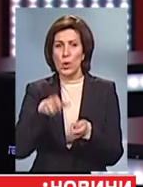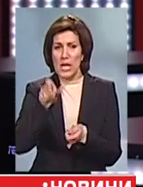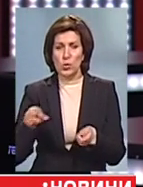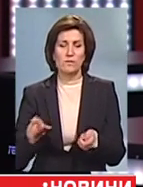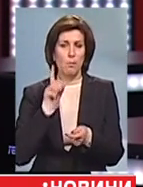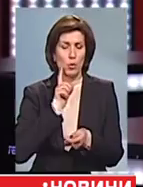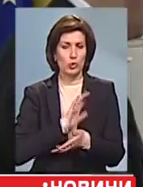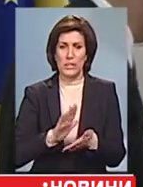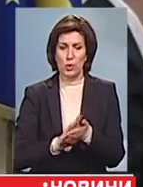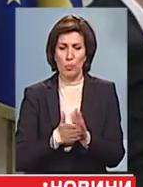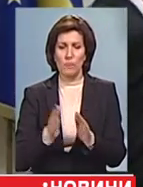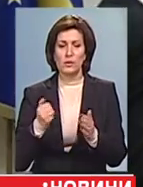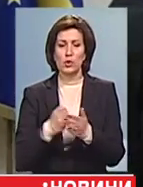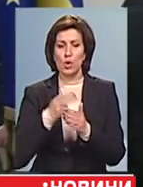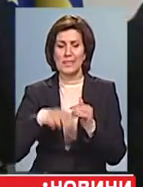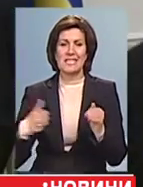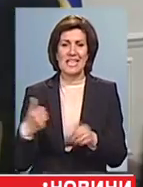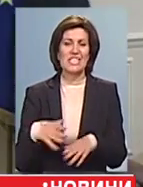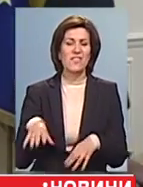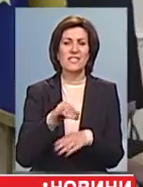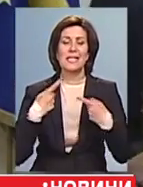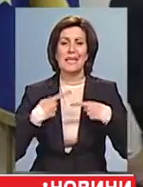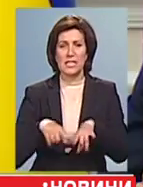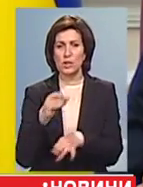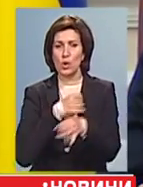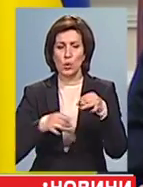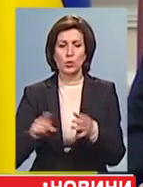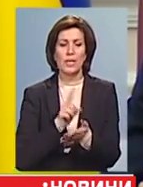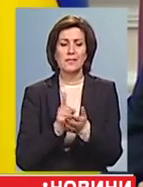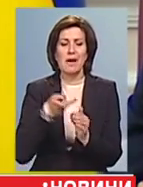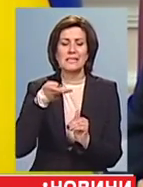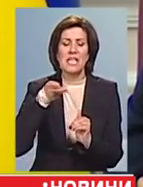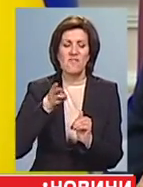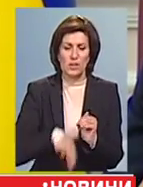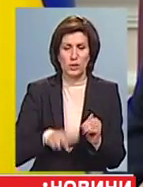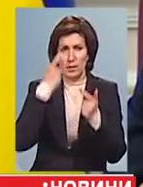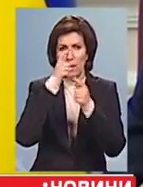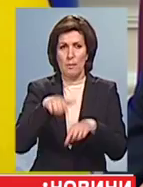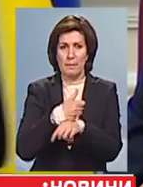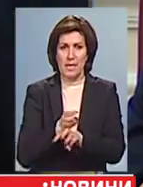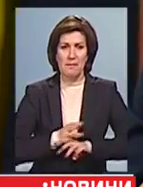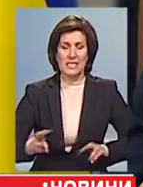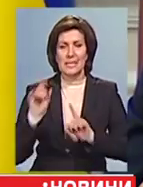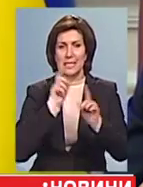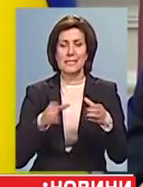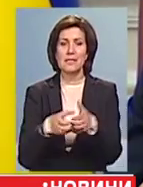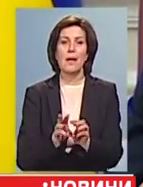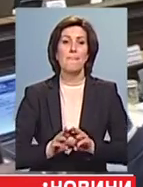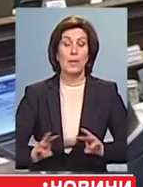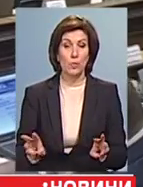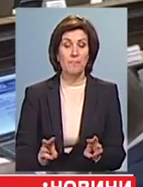не домовилися. До кінця тижня всі технічні консультації мають завершити, повідомив прем'єр-міністр на засіданні